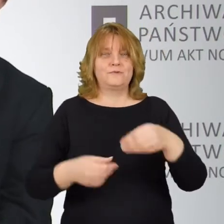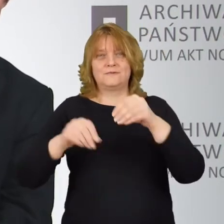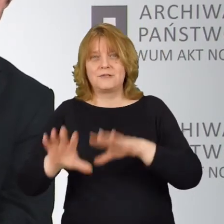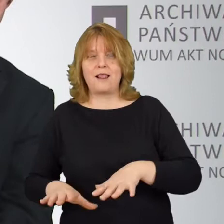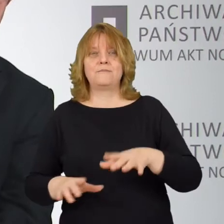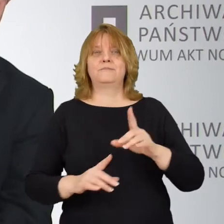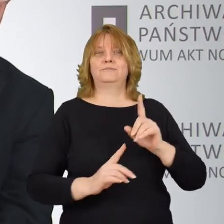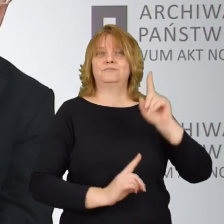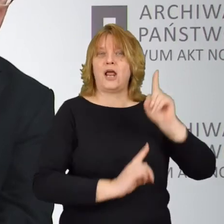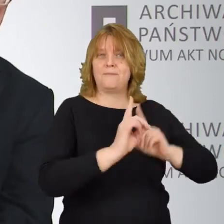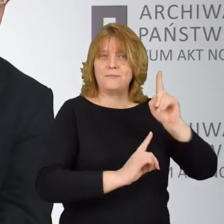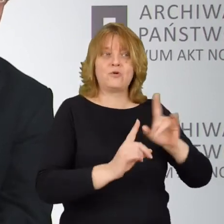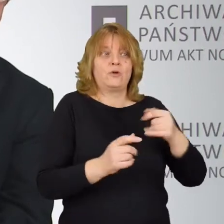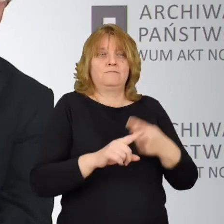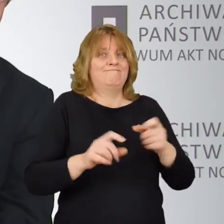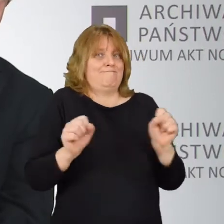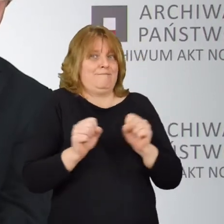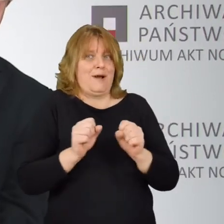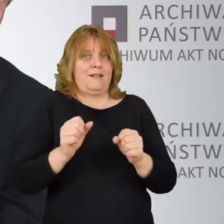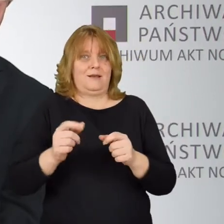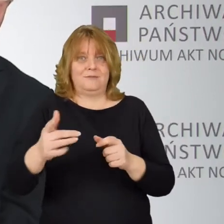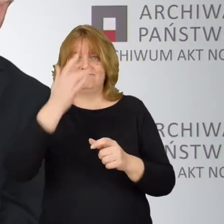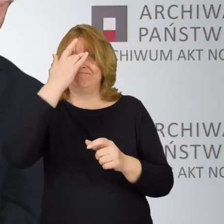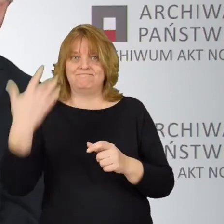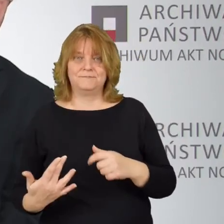się porządku bolszewickiego.